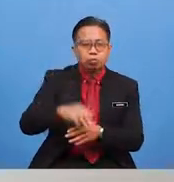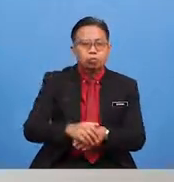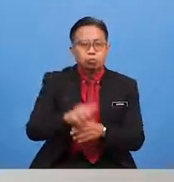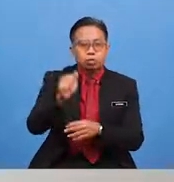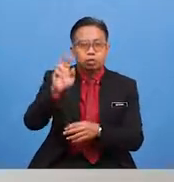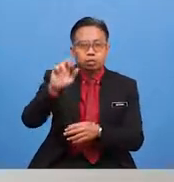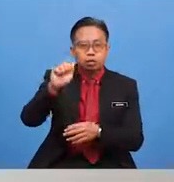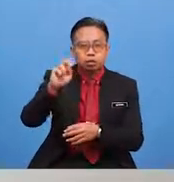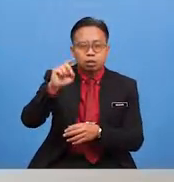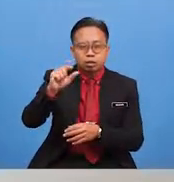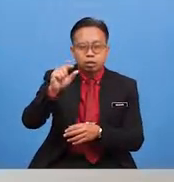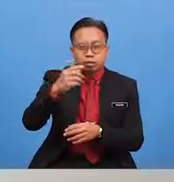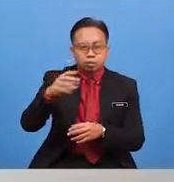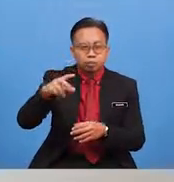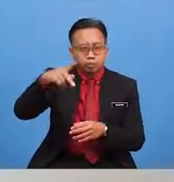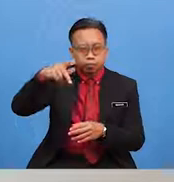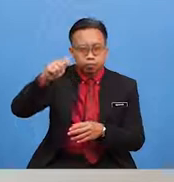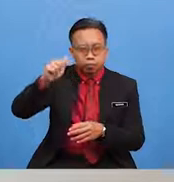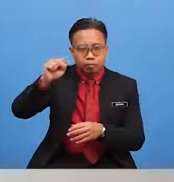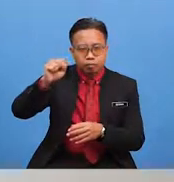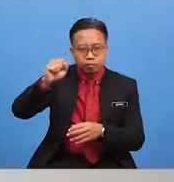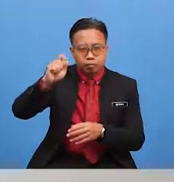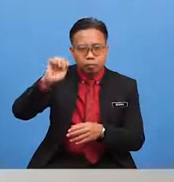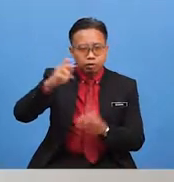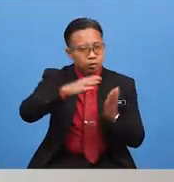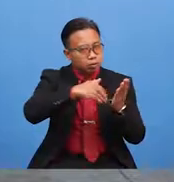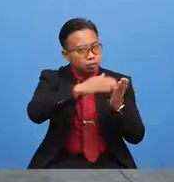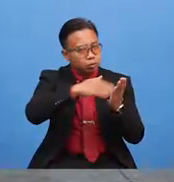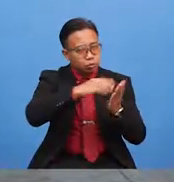dan pastel atau gabungan berus dengan pen.